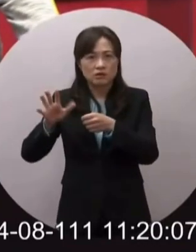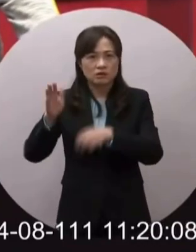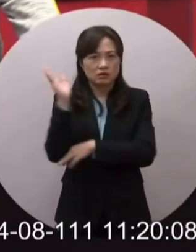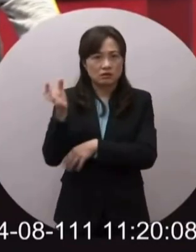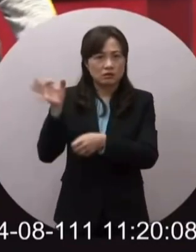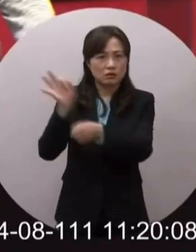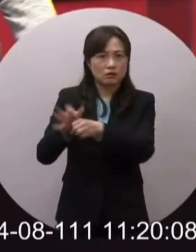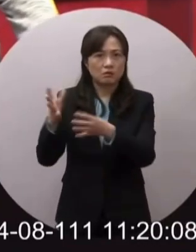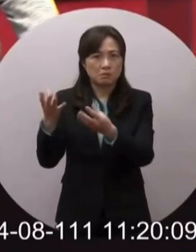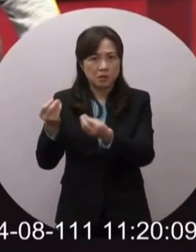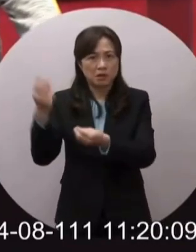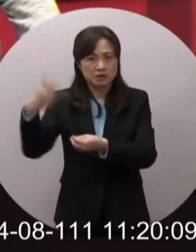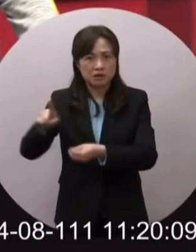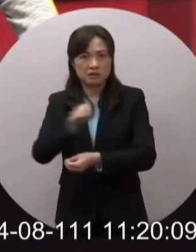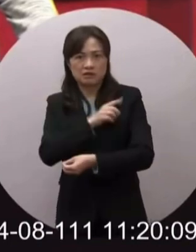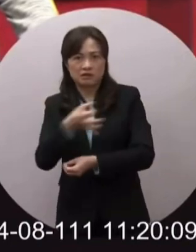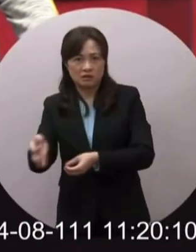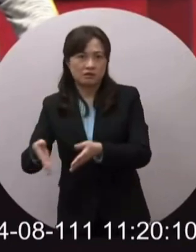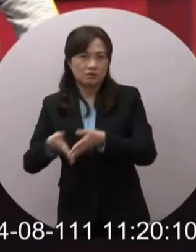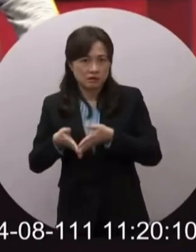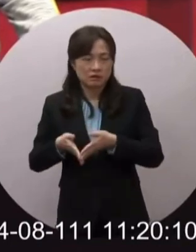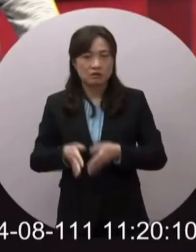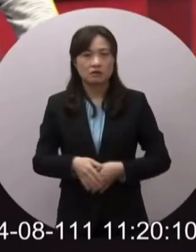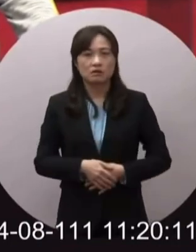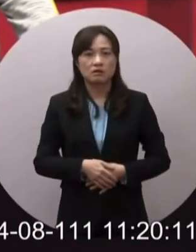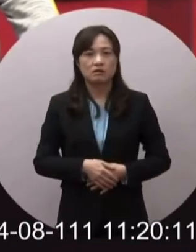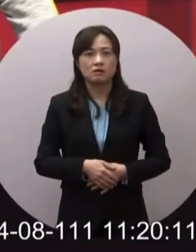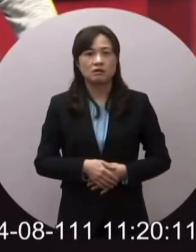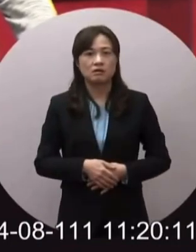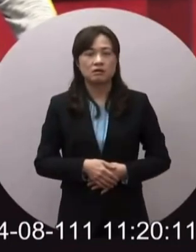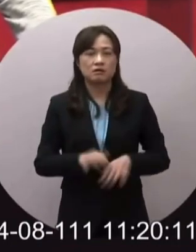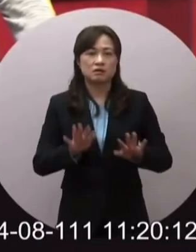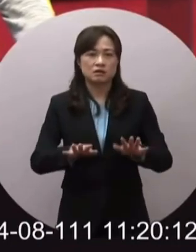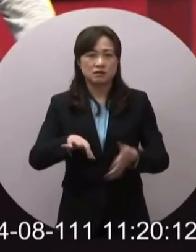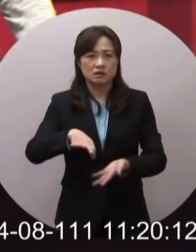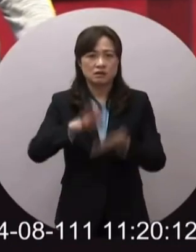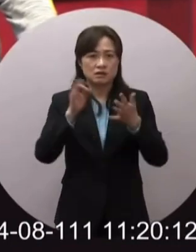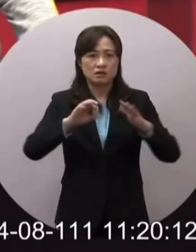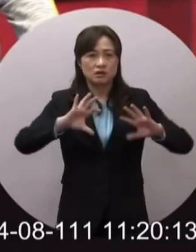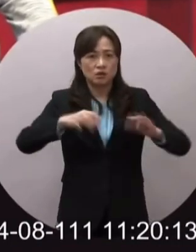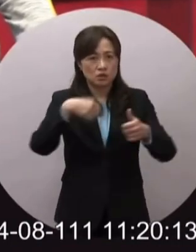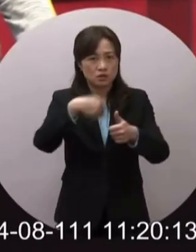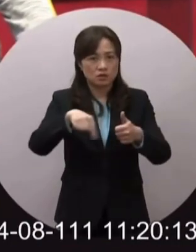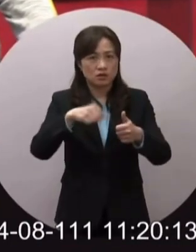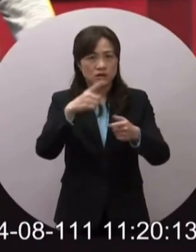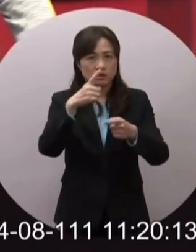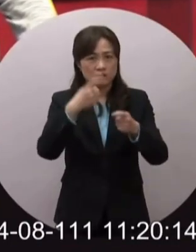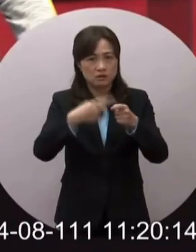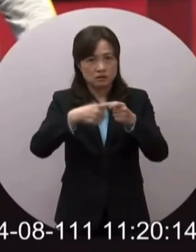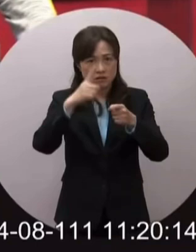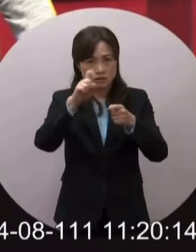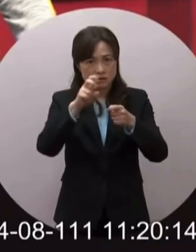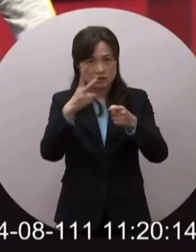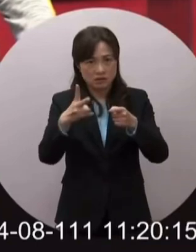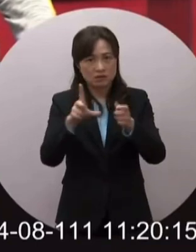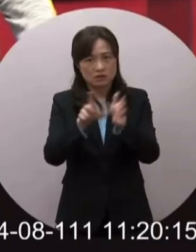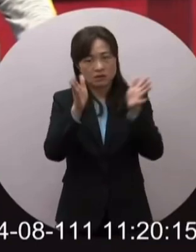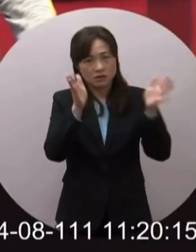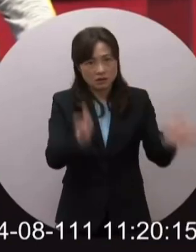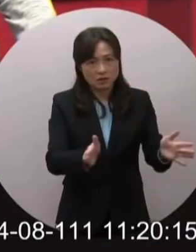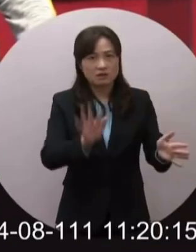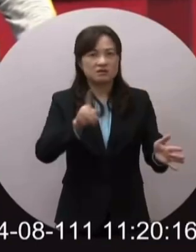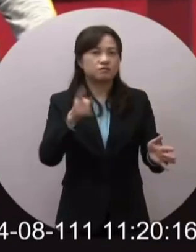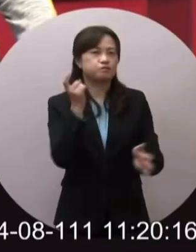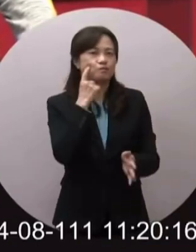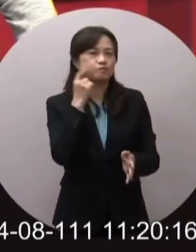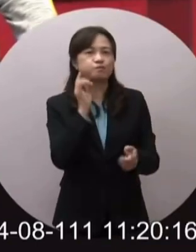钱。 对， 所以我觉得这部分就是，既然我们讲12年国教就讲假的嘛，公给啦， 公给， 你就让高中